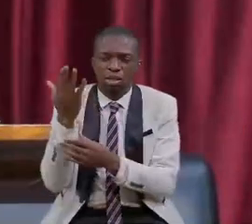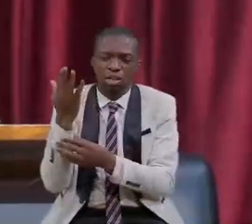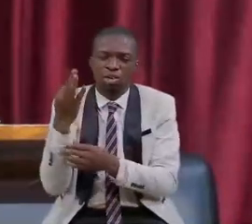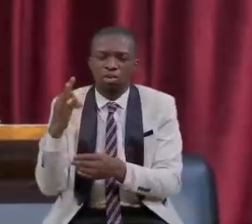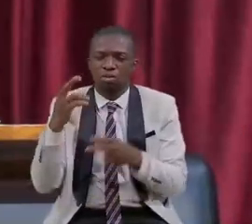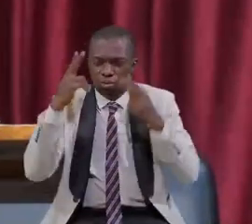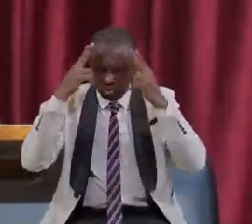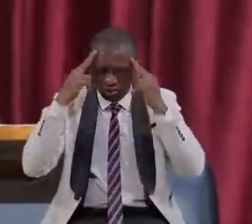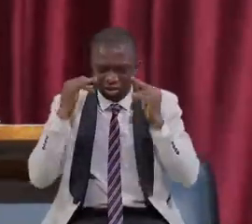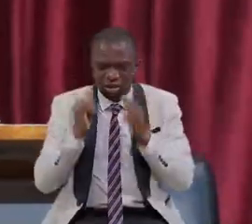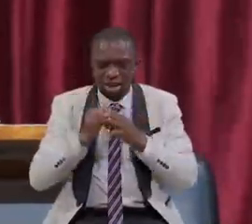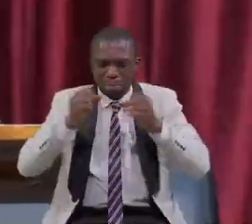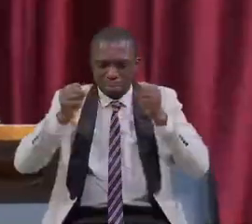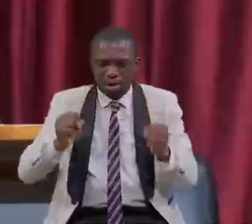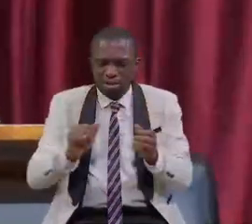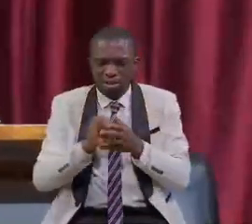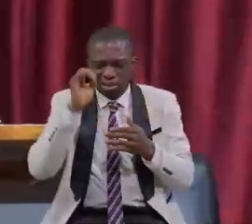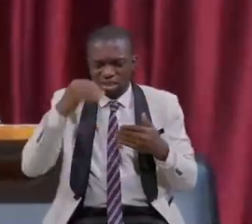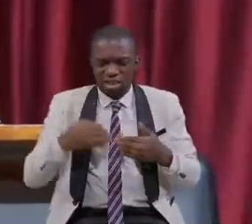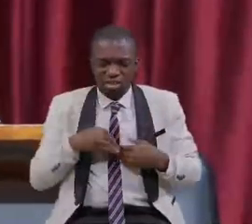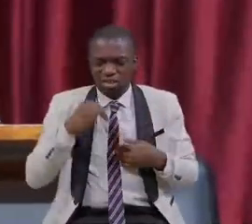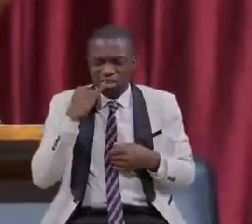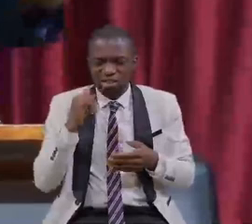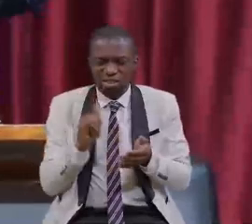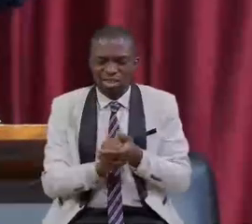dans le seul bâton.